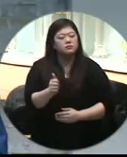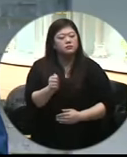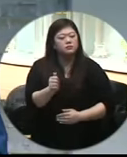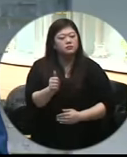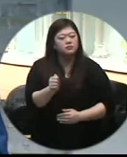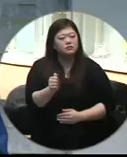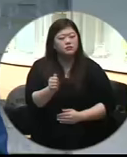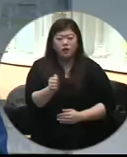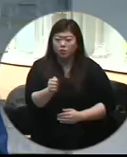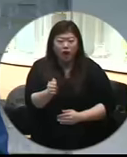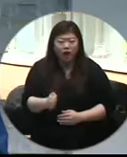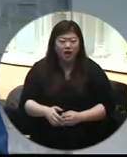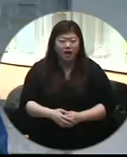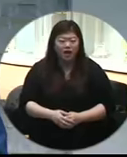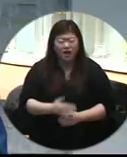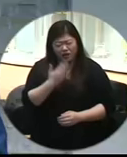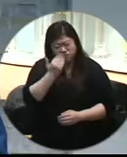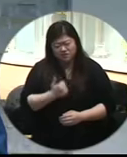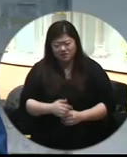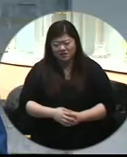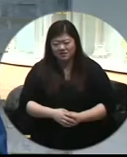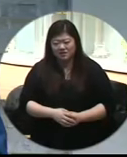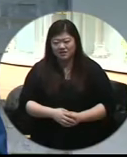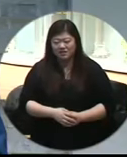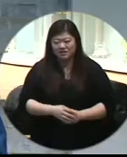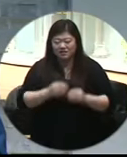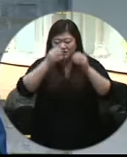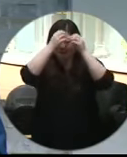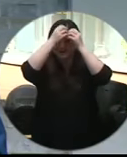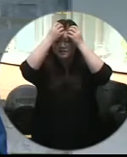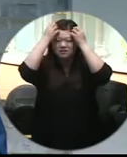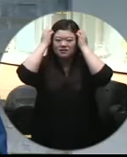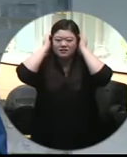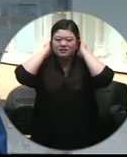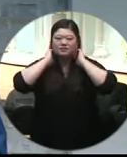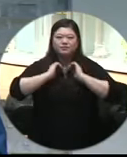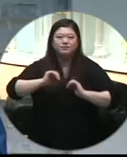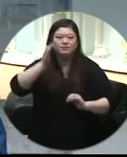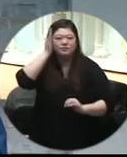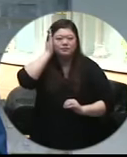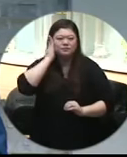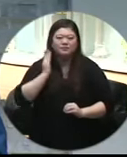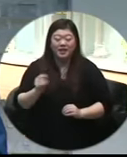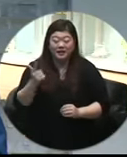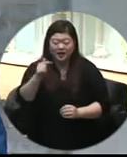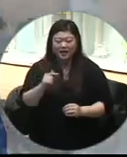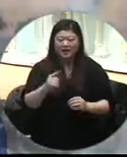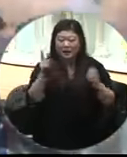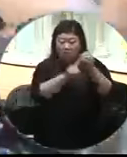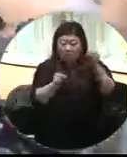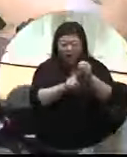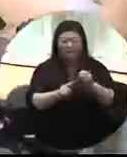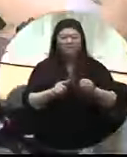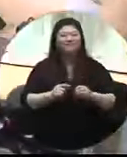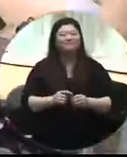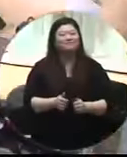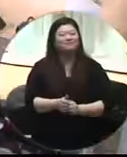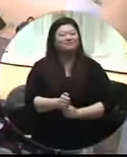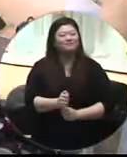뭐 이렇게 보여야 돼. 아무것도 없어. 인상 빡빡 쓰는 목사만 서 있어.